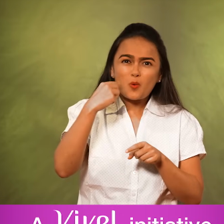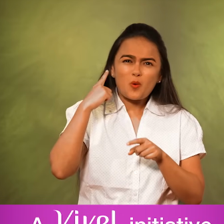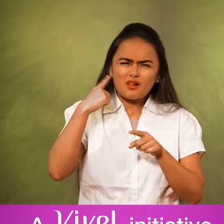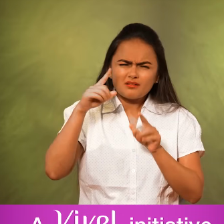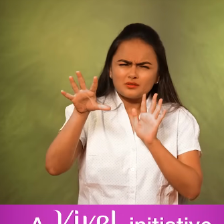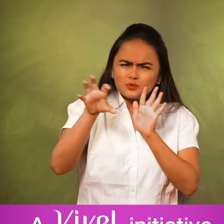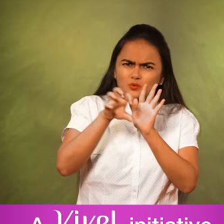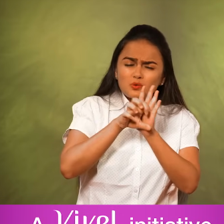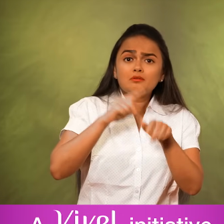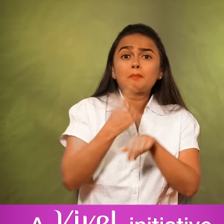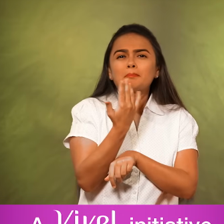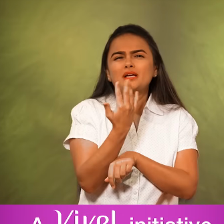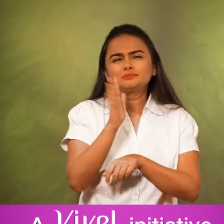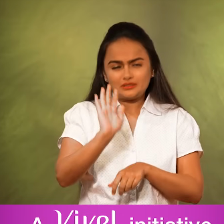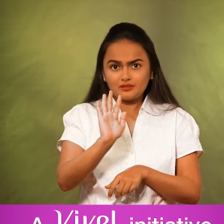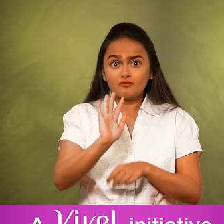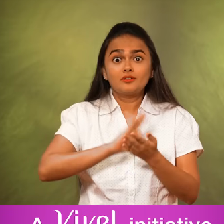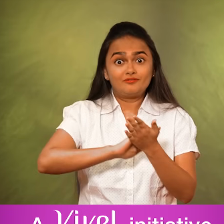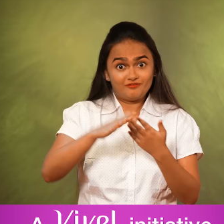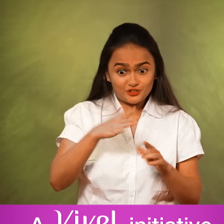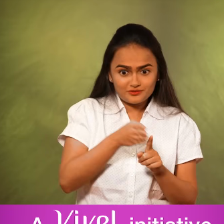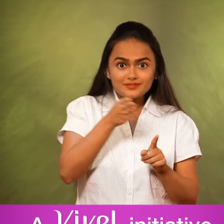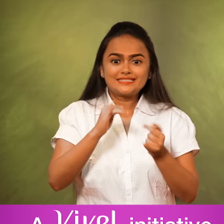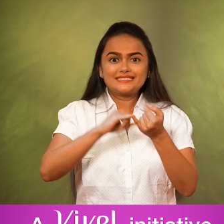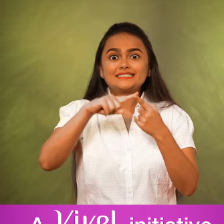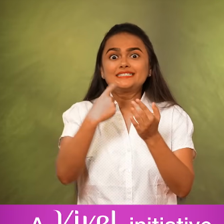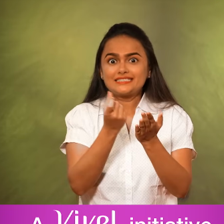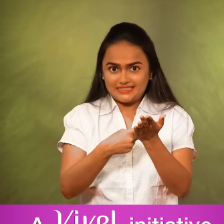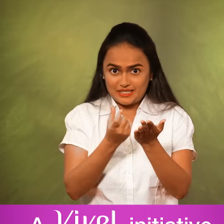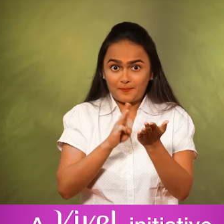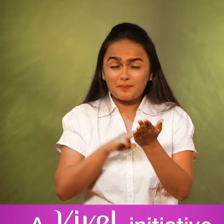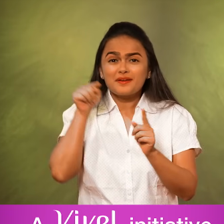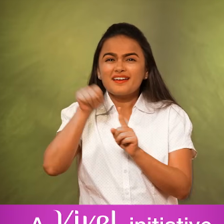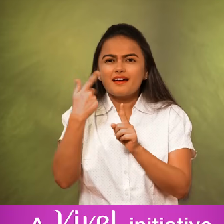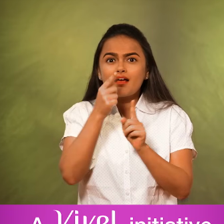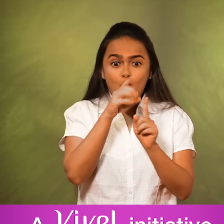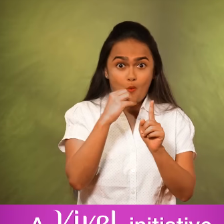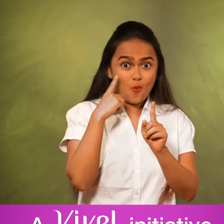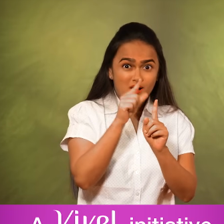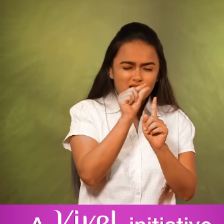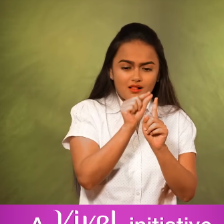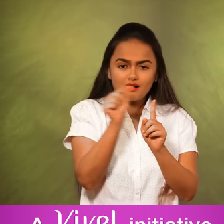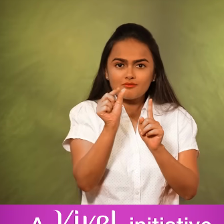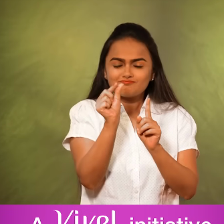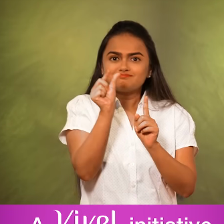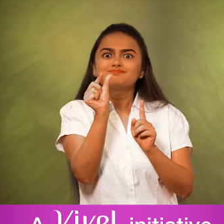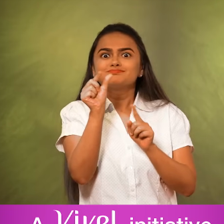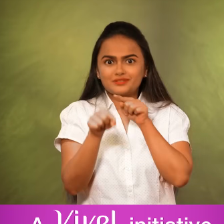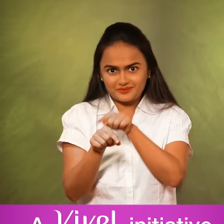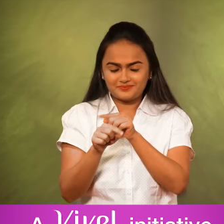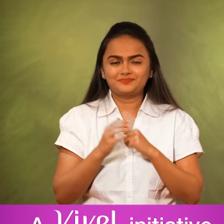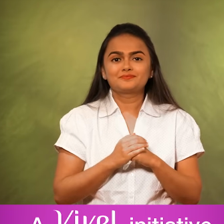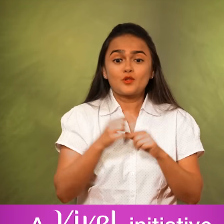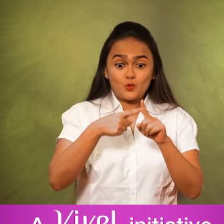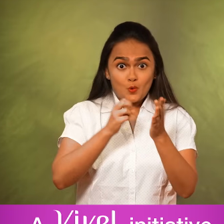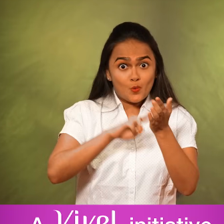से आपकी स्किन में चला जाए, एब्जॉर्ब हो जाए, गिव इट गुड 5 मिनट्स, उसके बाद आप जाओगे सीरम पे, बिकॉज अगेन सीरम इज थिकर देन ऑयल। तो अब